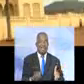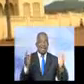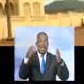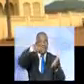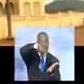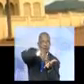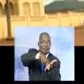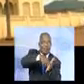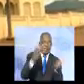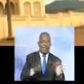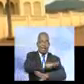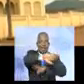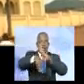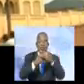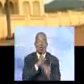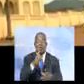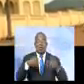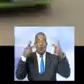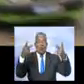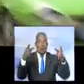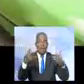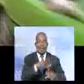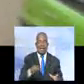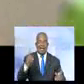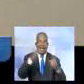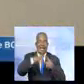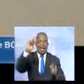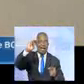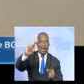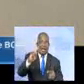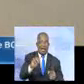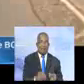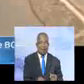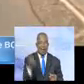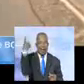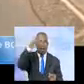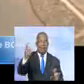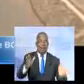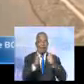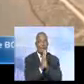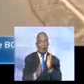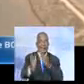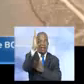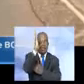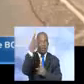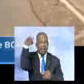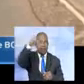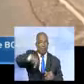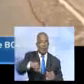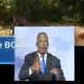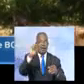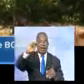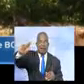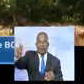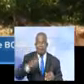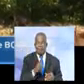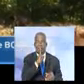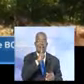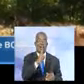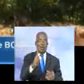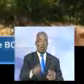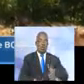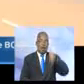une grande mosquée. Des édifices religieux pour mieux invoquer la grâce divine afin que Mans, capitale du Tonkmi,